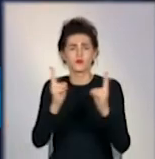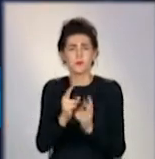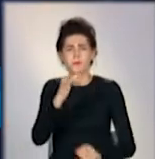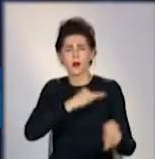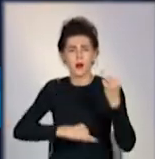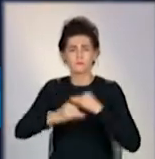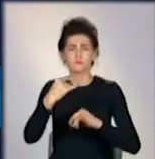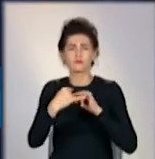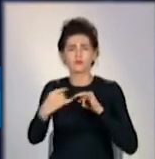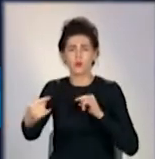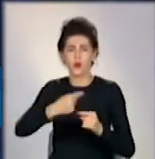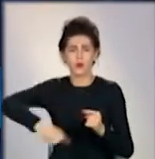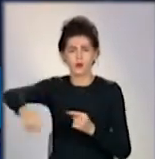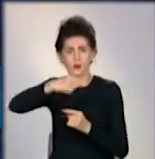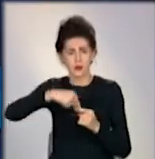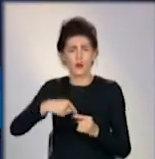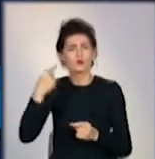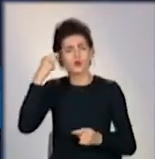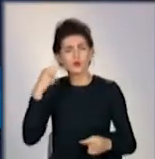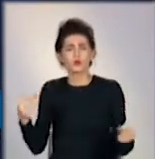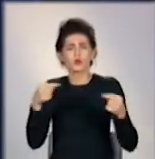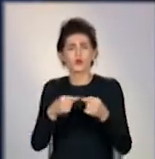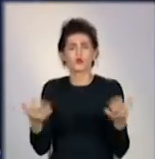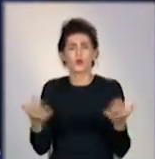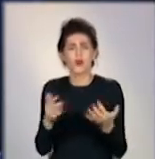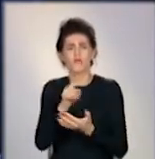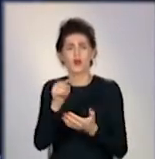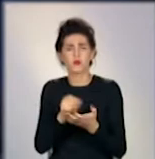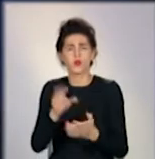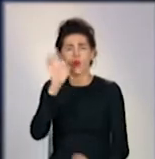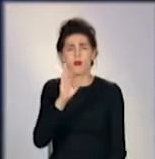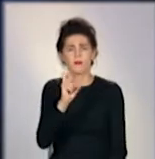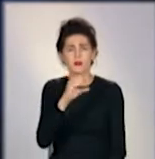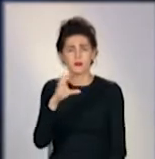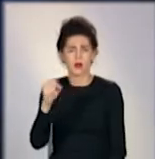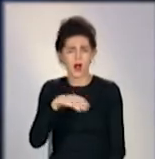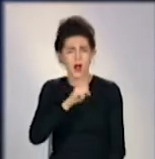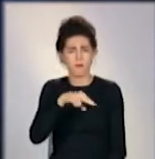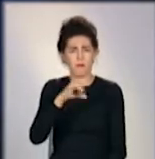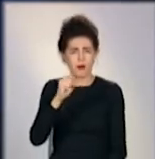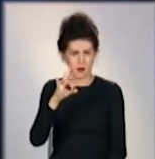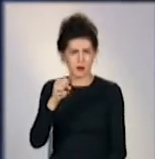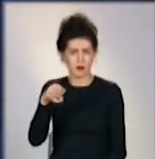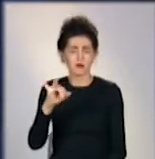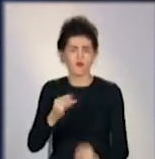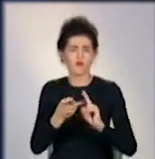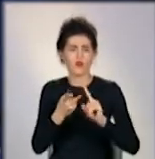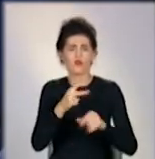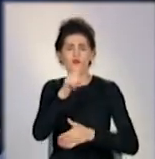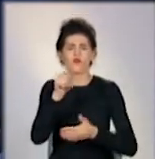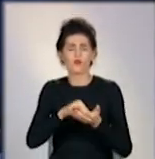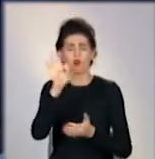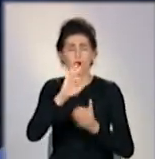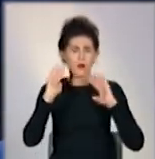вашим представителем в 13, да? Определяемся с вопросом кассовых аппаратов и рассмотрим второй вопрос о введении этих